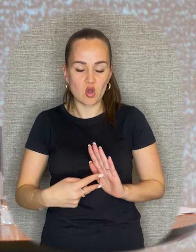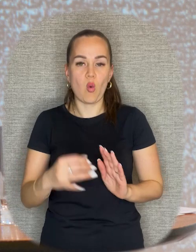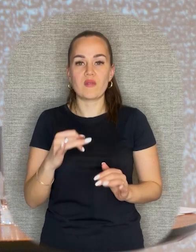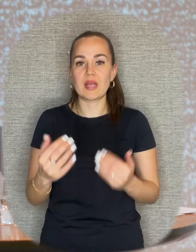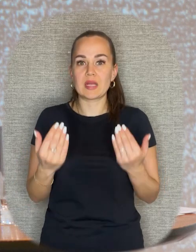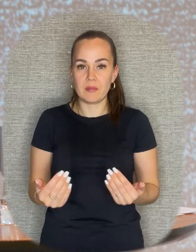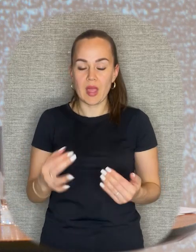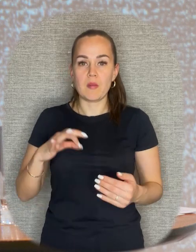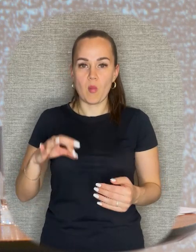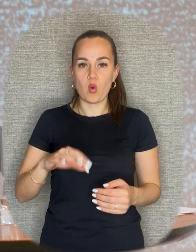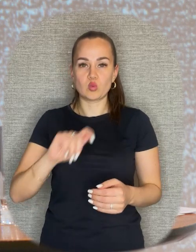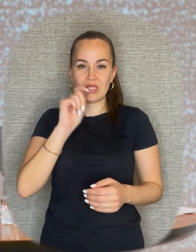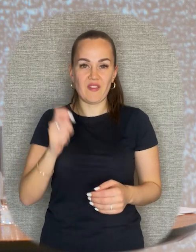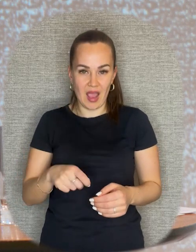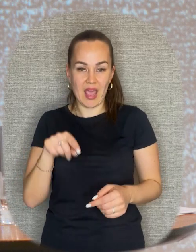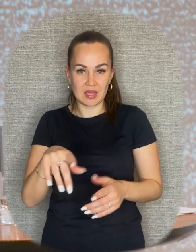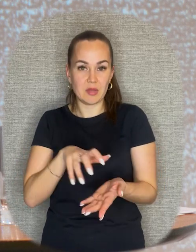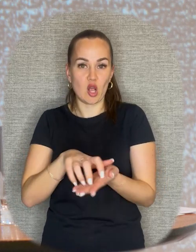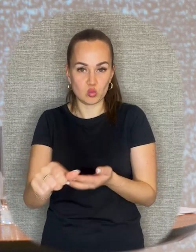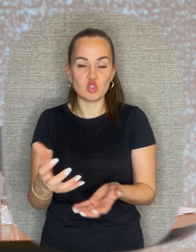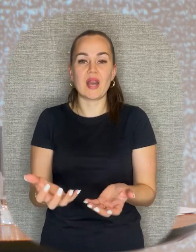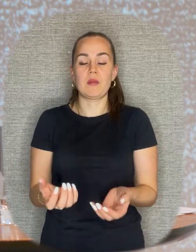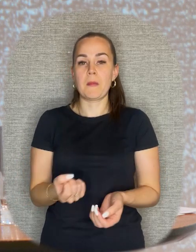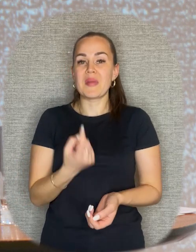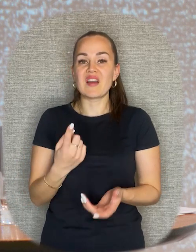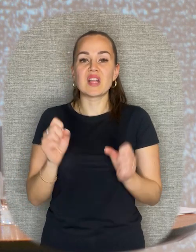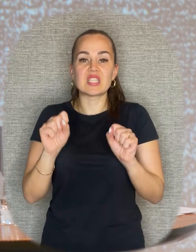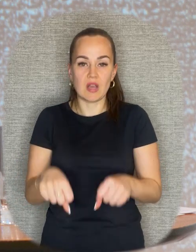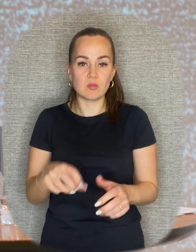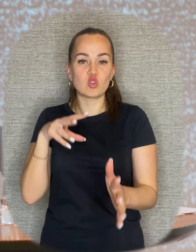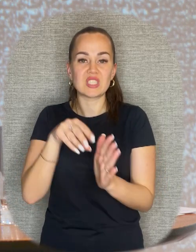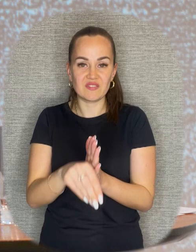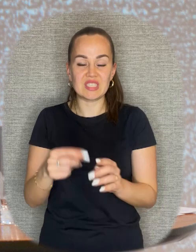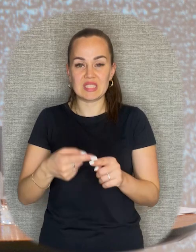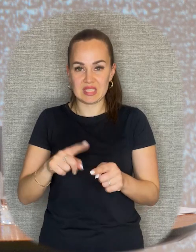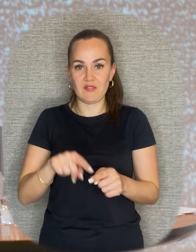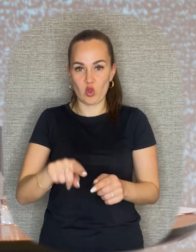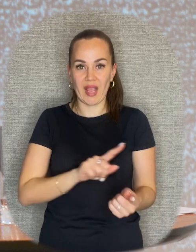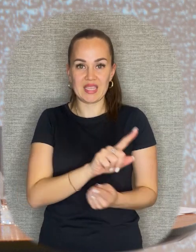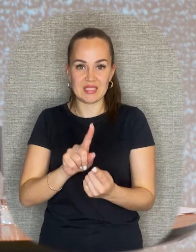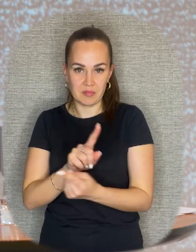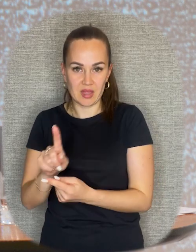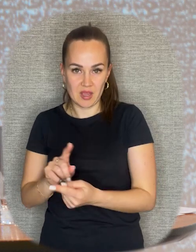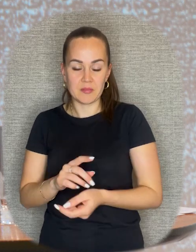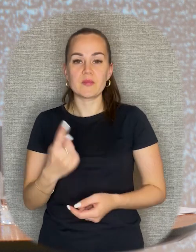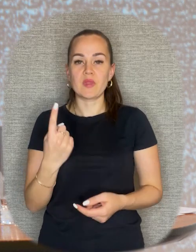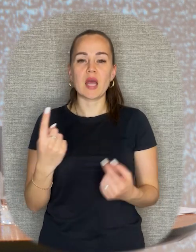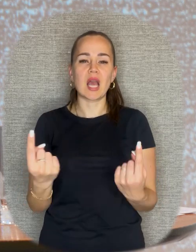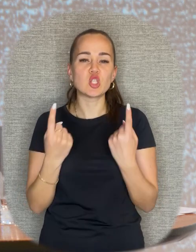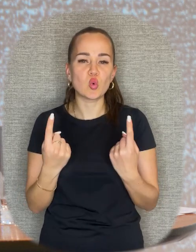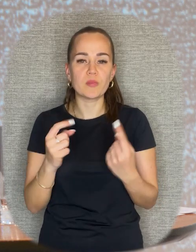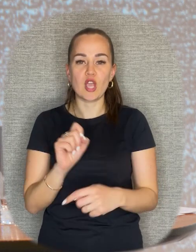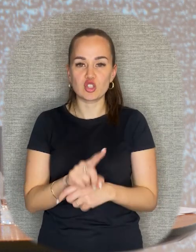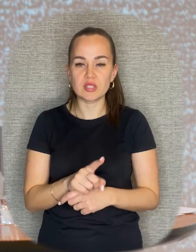развязок и строительство метрополитена улучшение районной планировки и так далее но вот теперь Пользуясь военными разрушениями